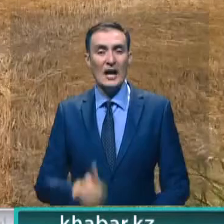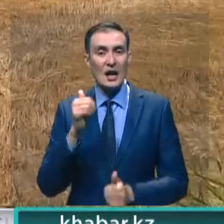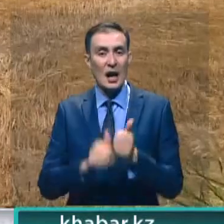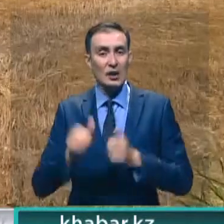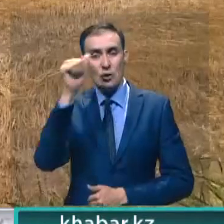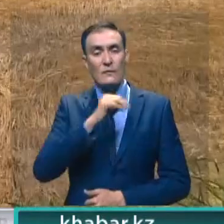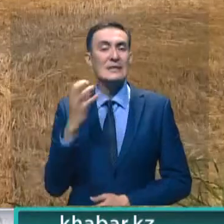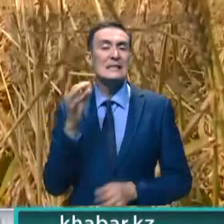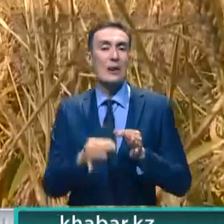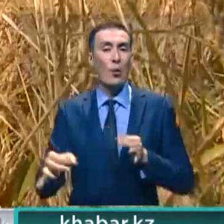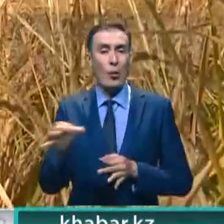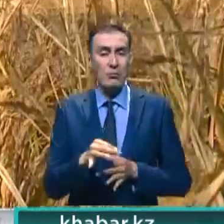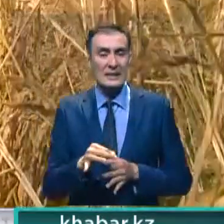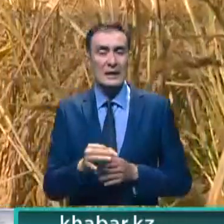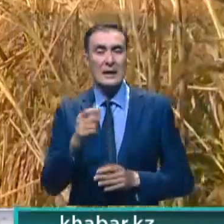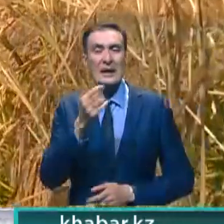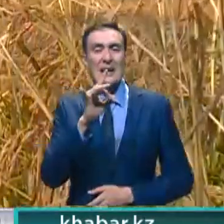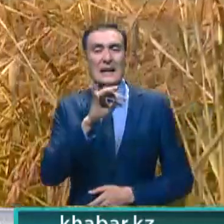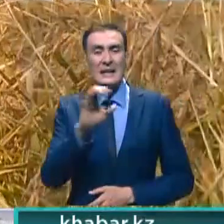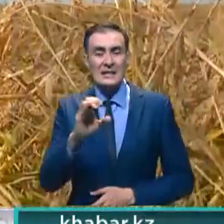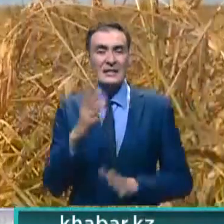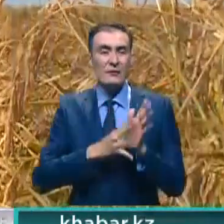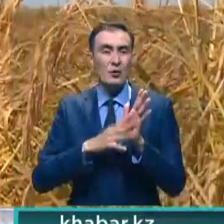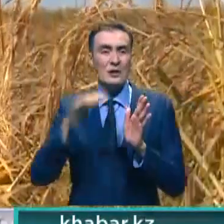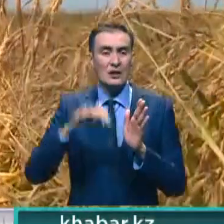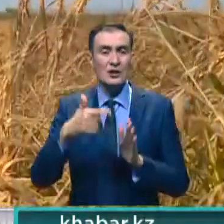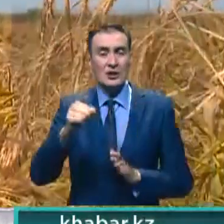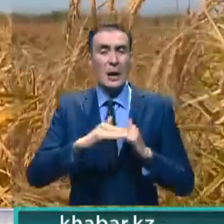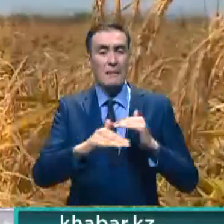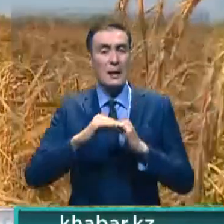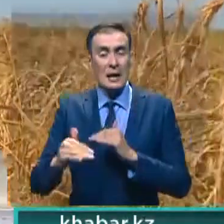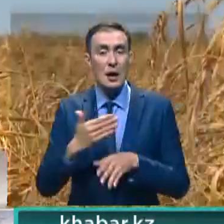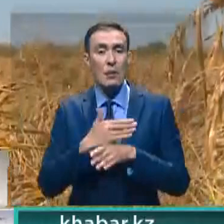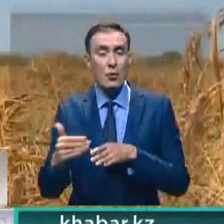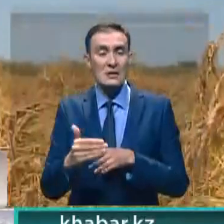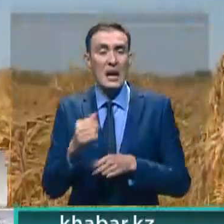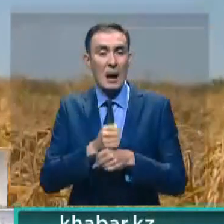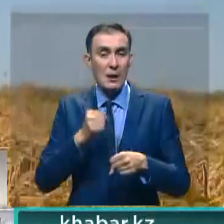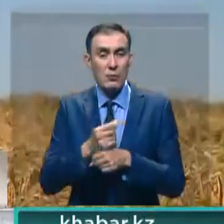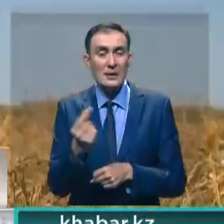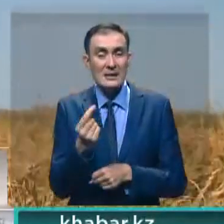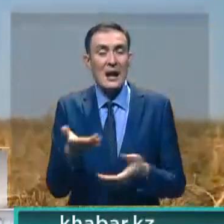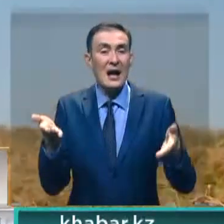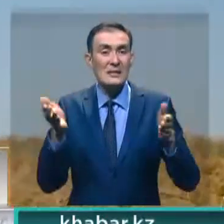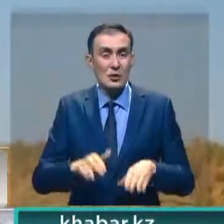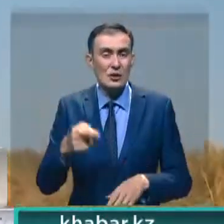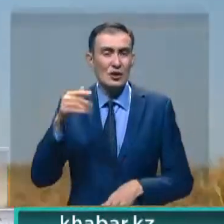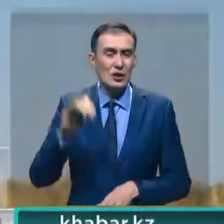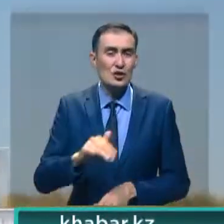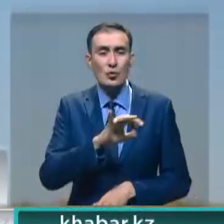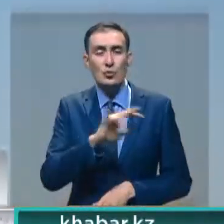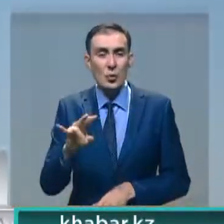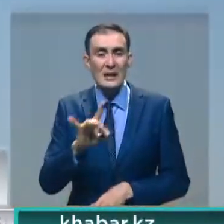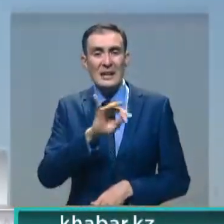Ежегодно в Кызылординской области отводят под рис до 90 тысяч гектаров полей. После обработки зерна остаются тысячи